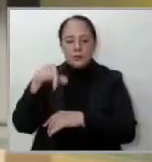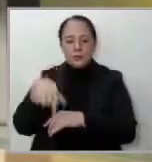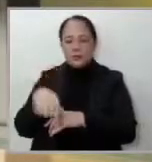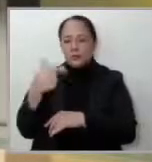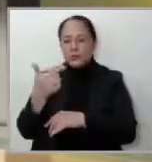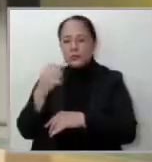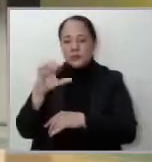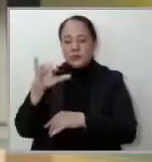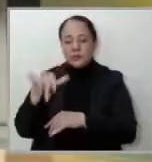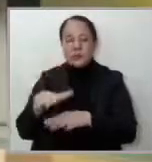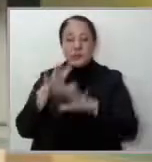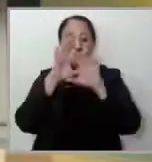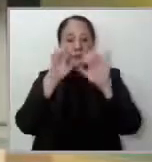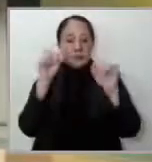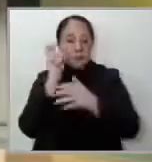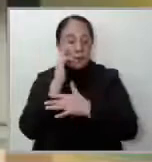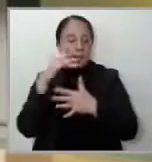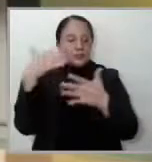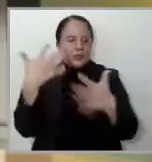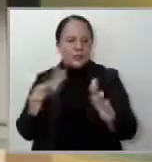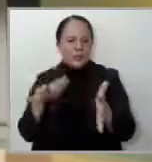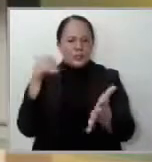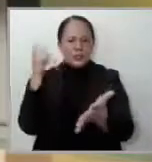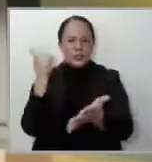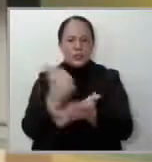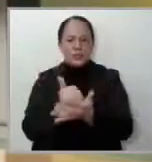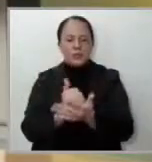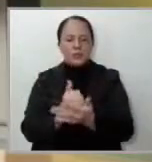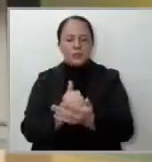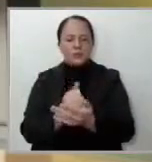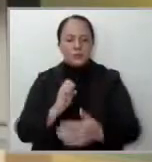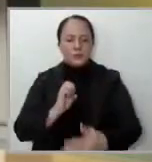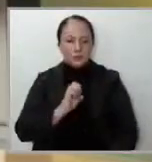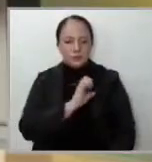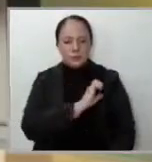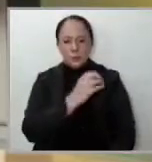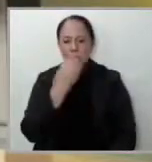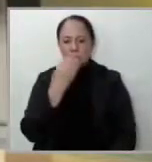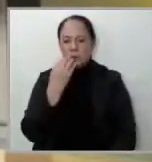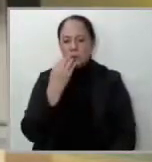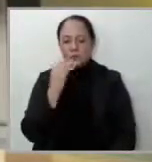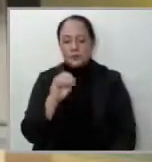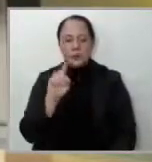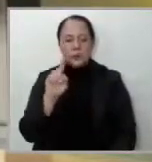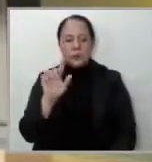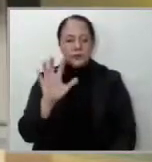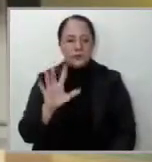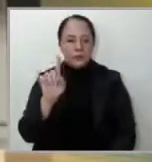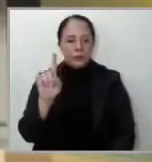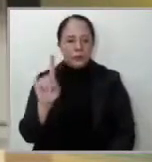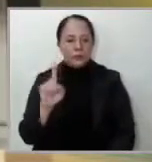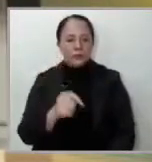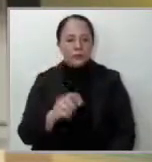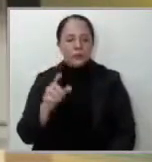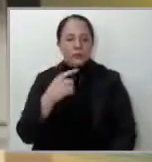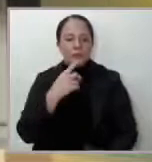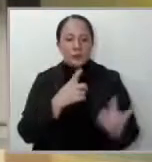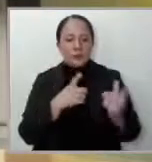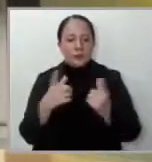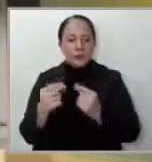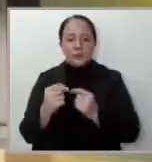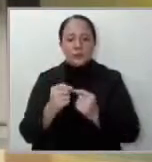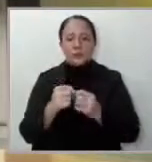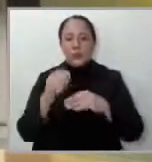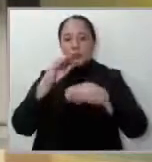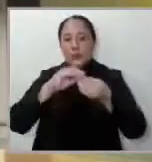ng Pangulong Rodrigo Duterte ang Executive Order Number 151 na magpapatupad ng alert level